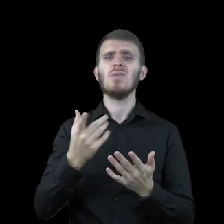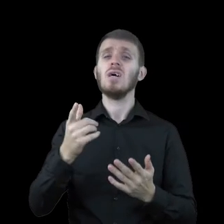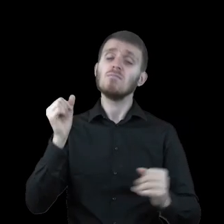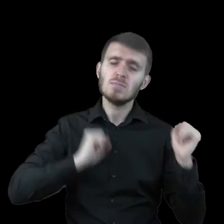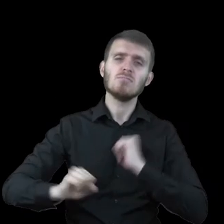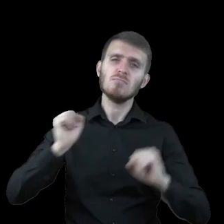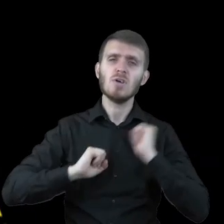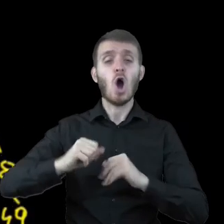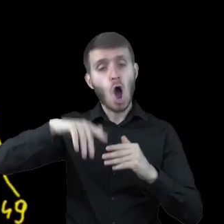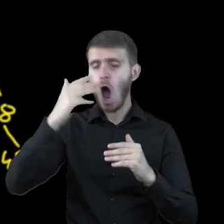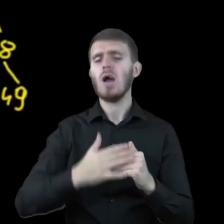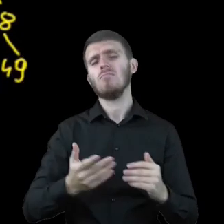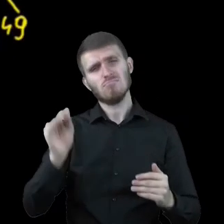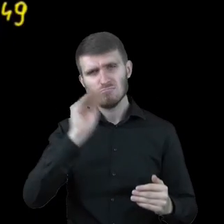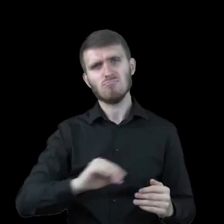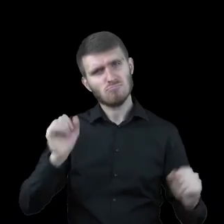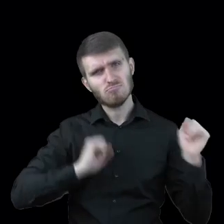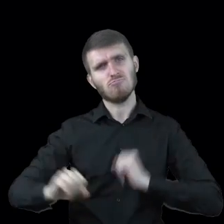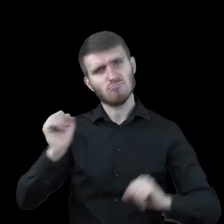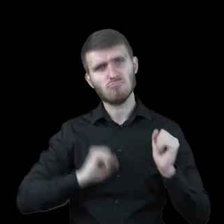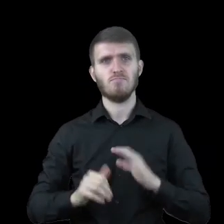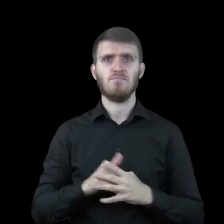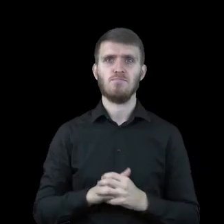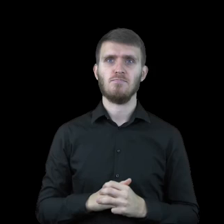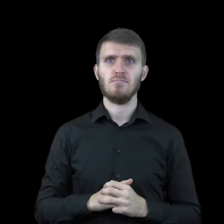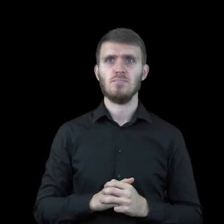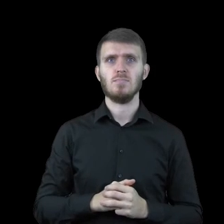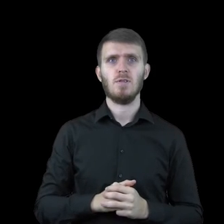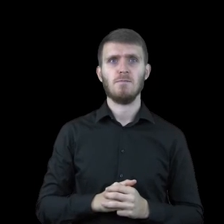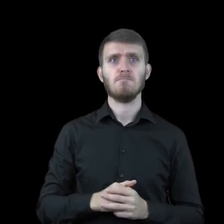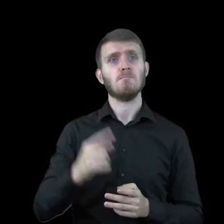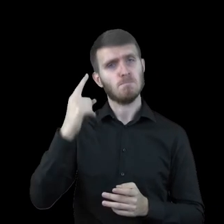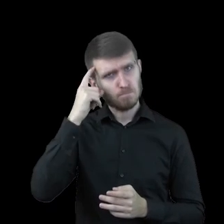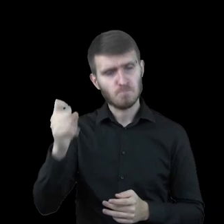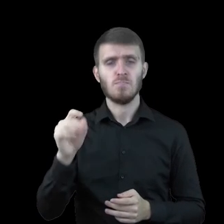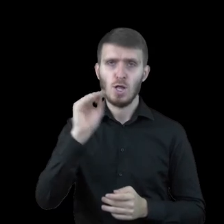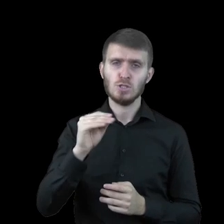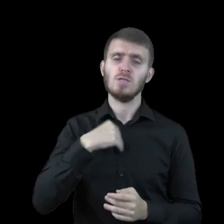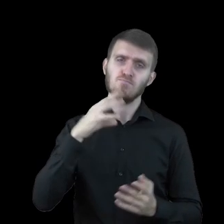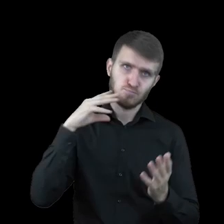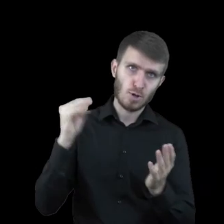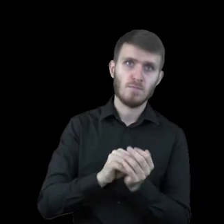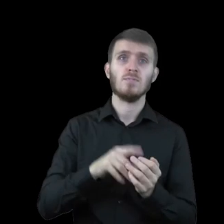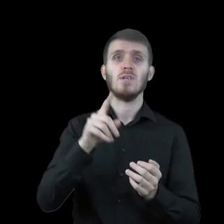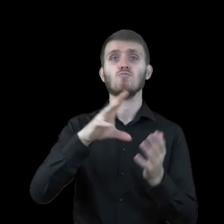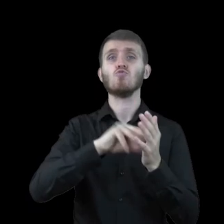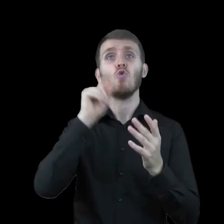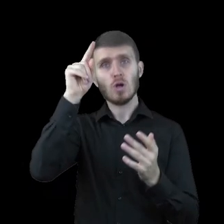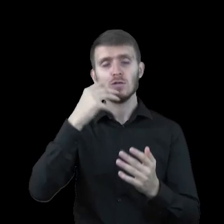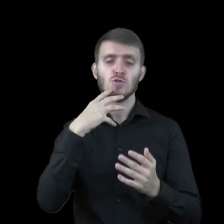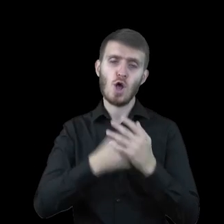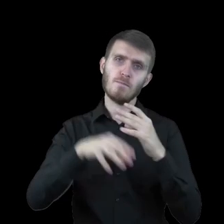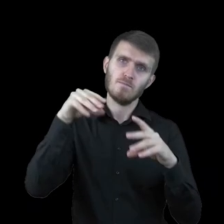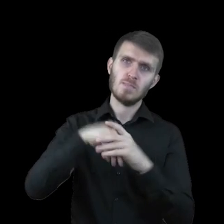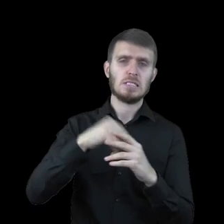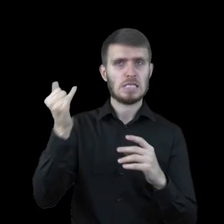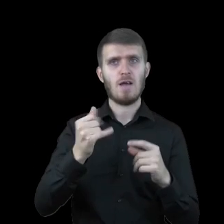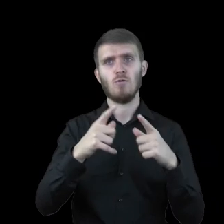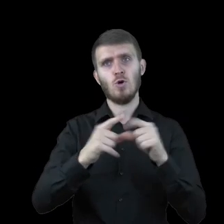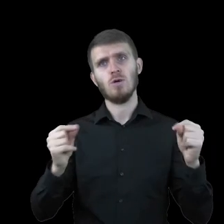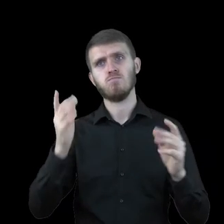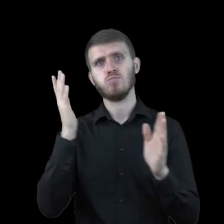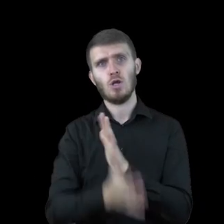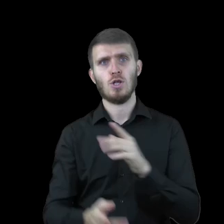I rozwiązymy sobie jeszcze jeden problem, ponieważ praktyki nigdy za wiele. No musimy pamiętać o tym, że twierdzenie Pitagorasa